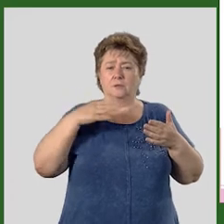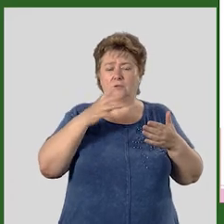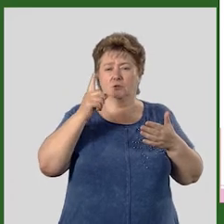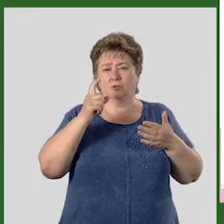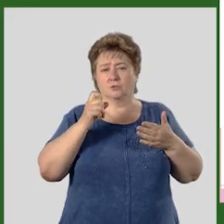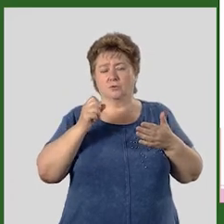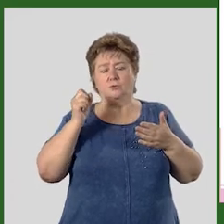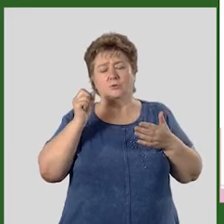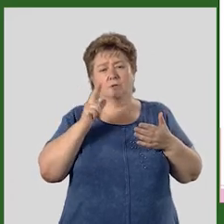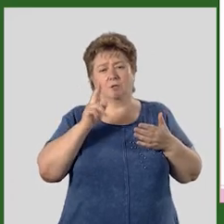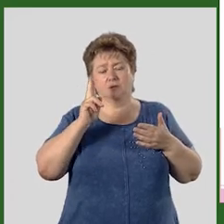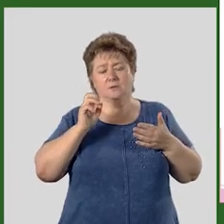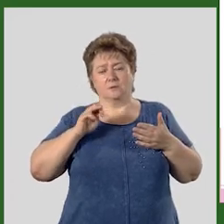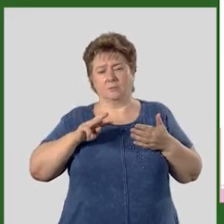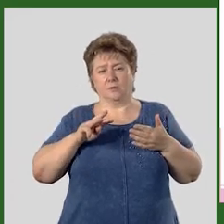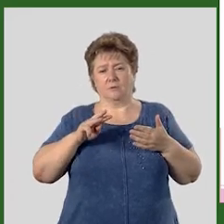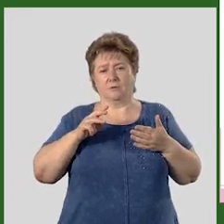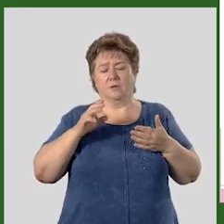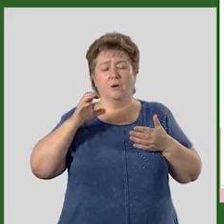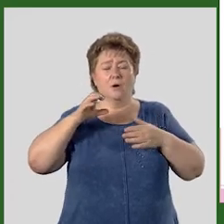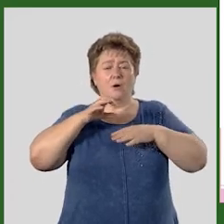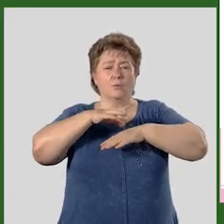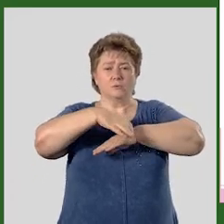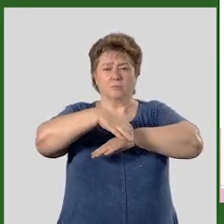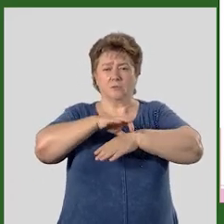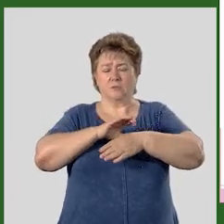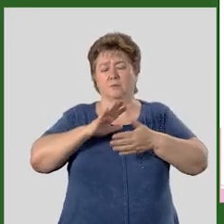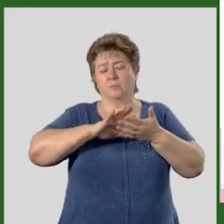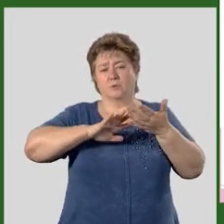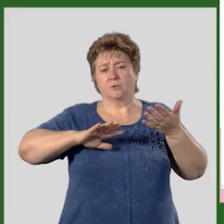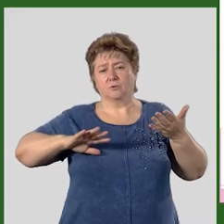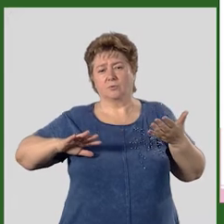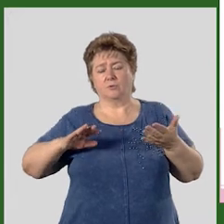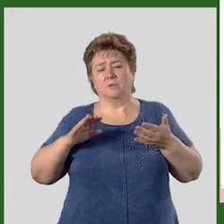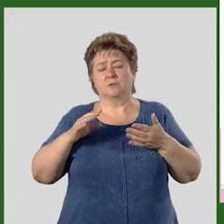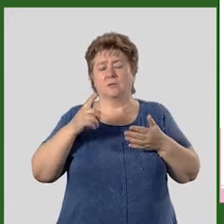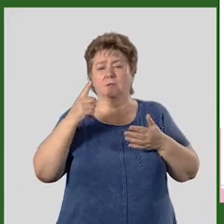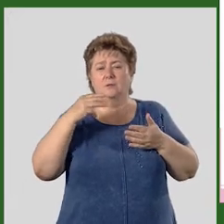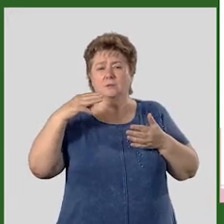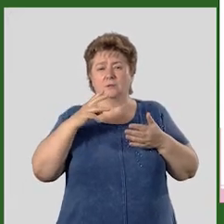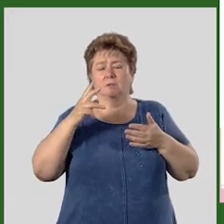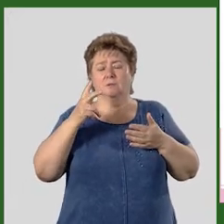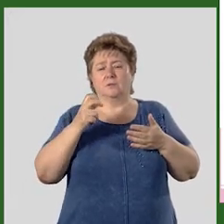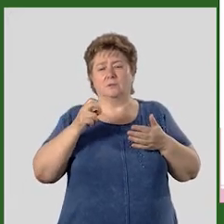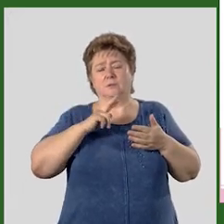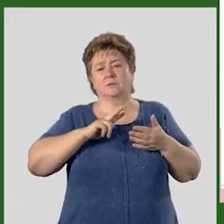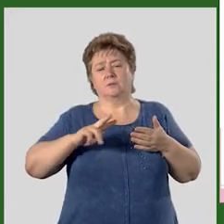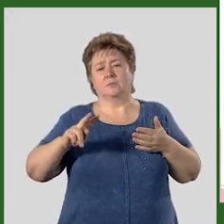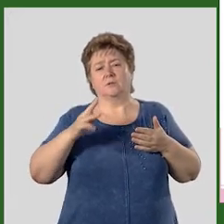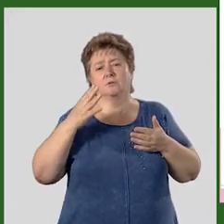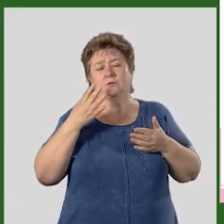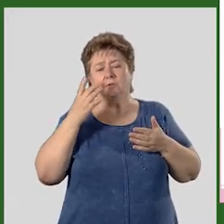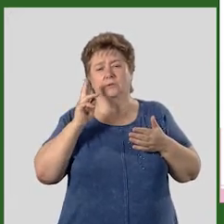1113 километров, с Узбекистаном, протяженность 1374